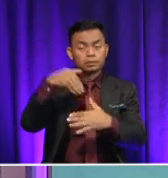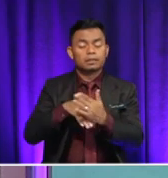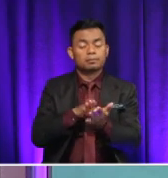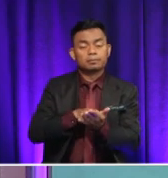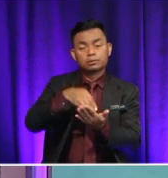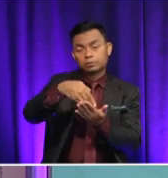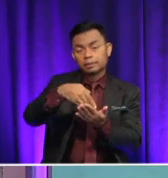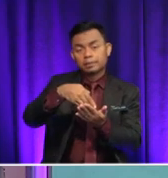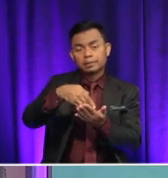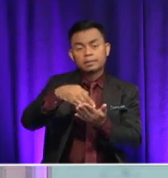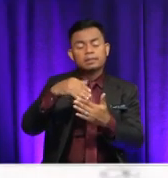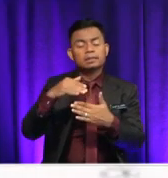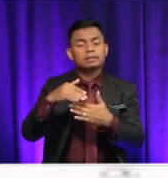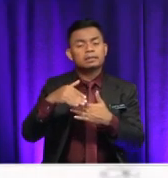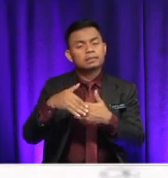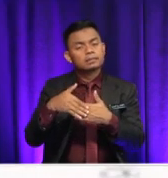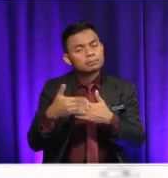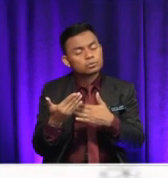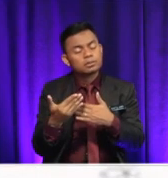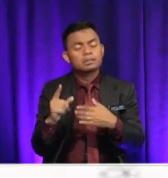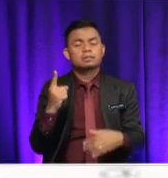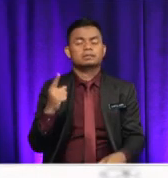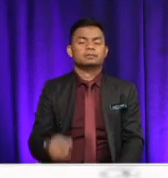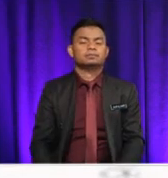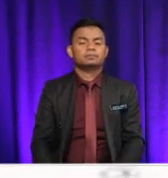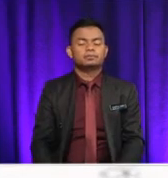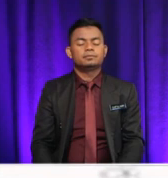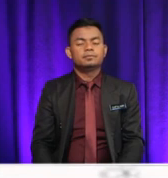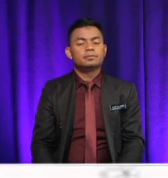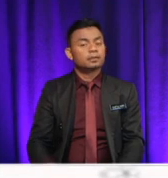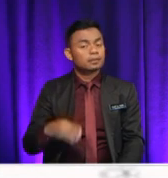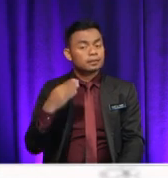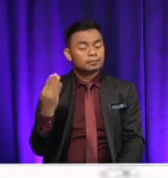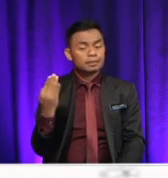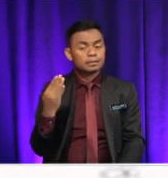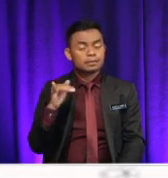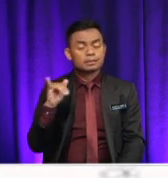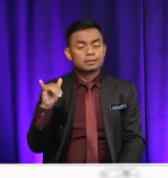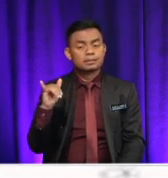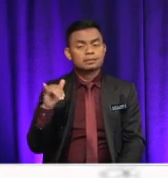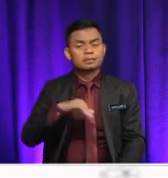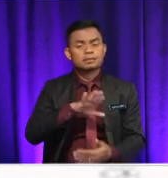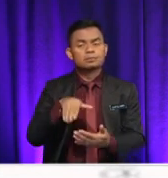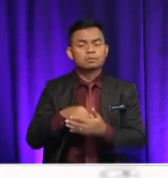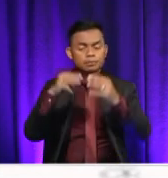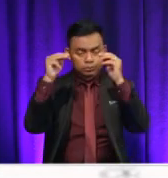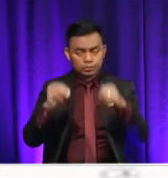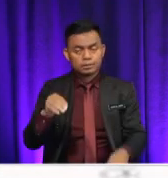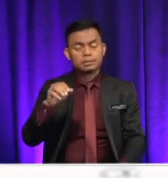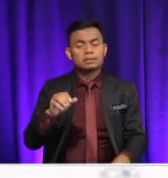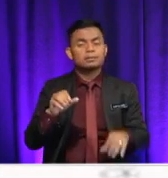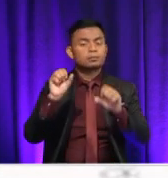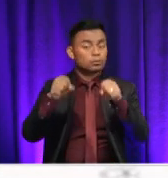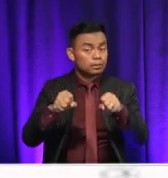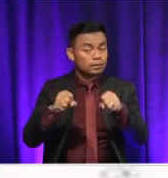ekonomi dan mampu berfungsi dengan cepat agar pengguna yang tinggal dapat menjalankan aktivitas dengan baik dan